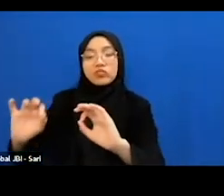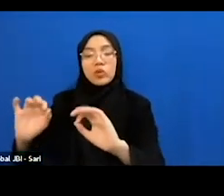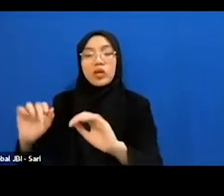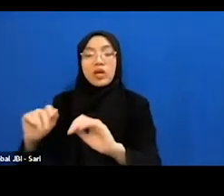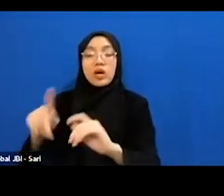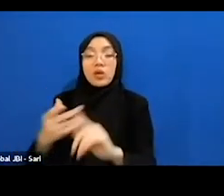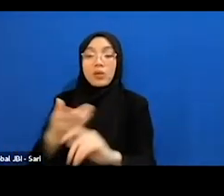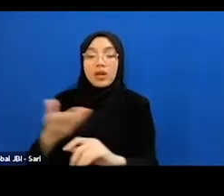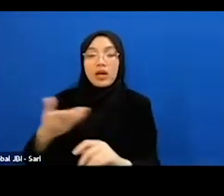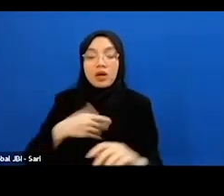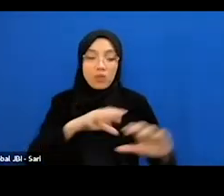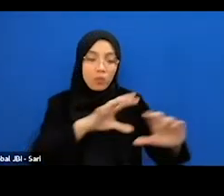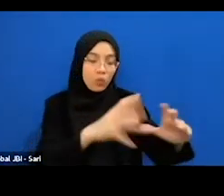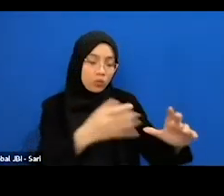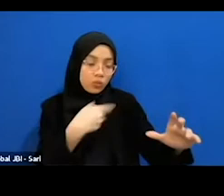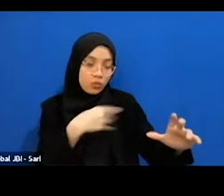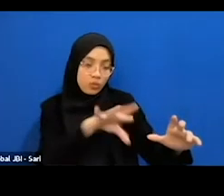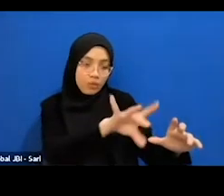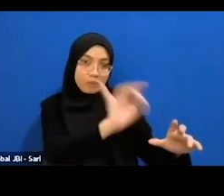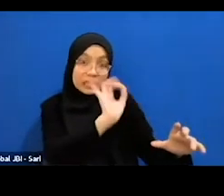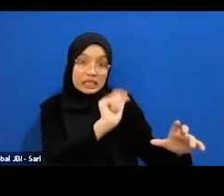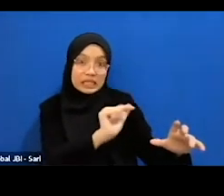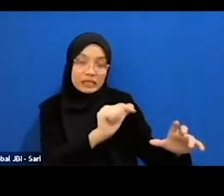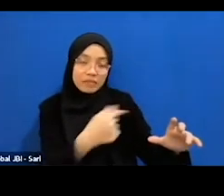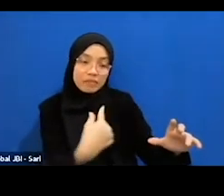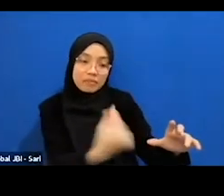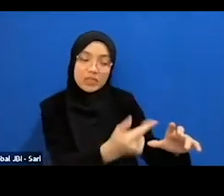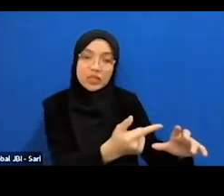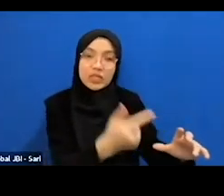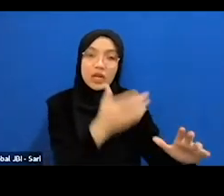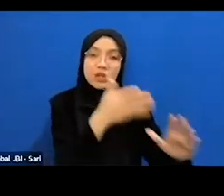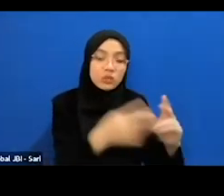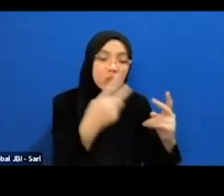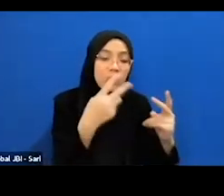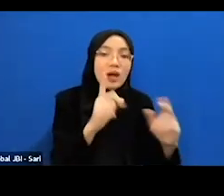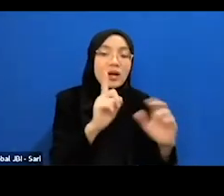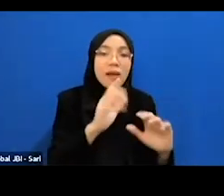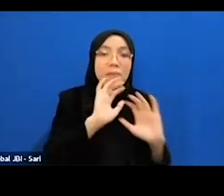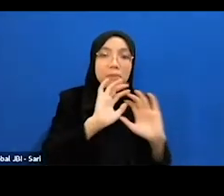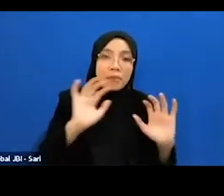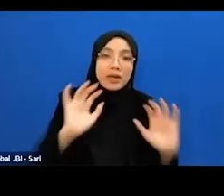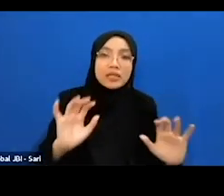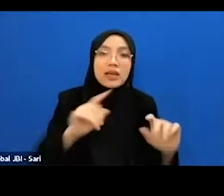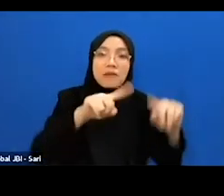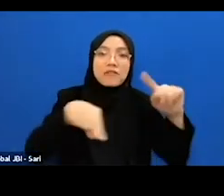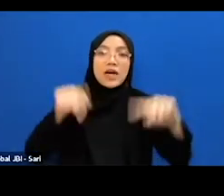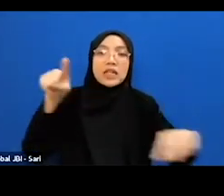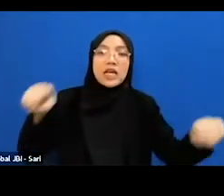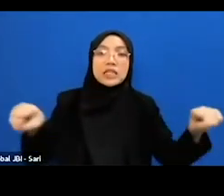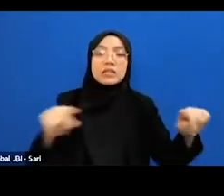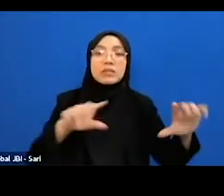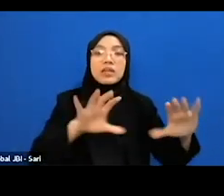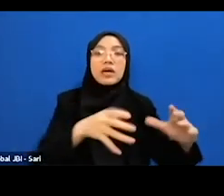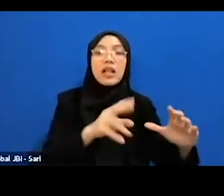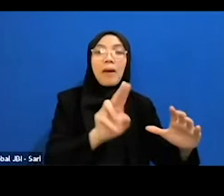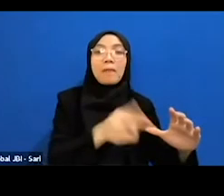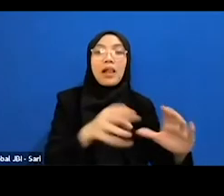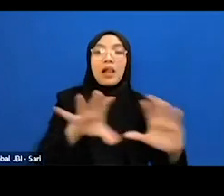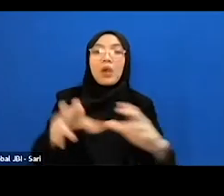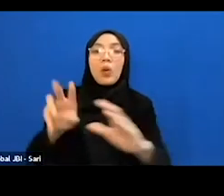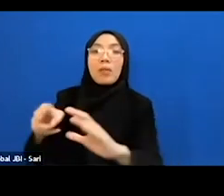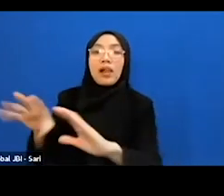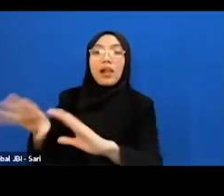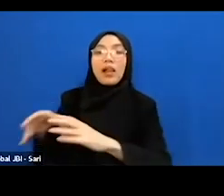ingin sebuah produk ia akan dihujani dengan banyak sekali variasi label handap